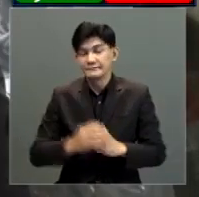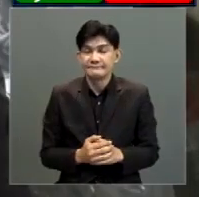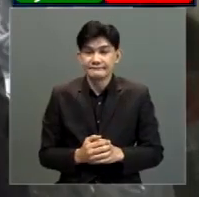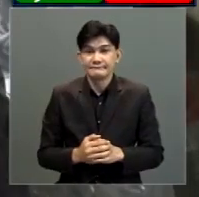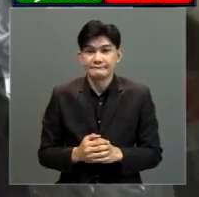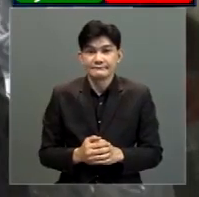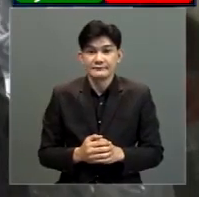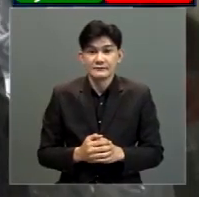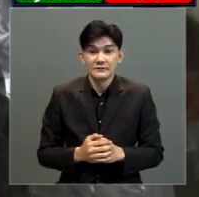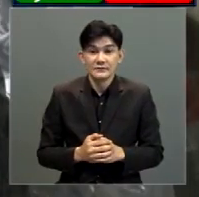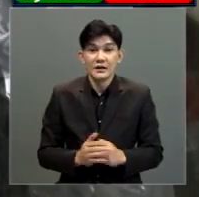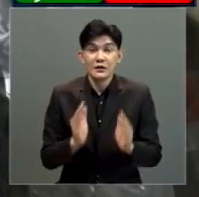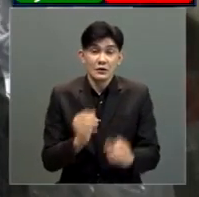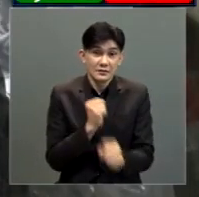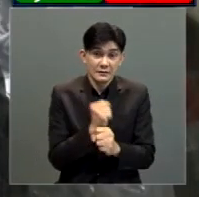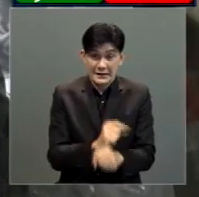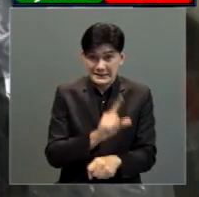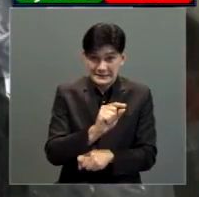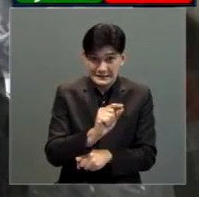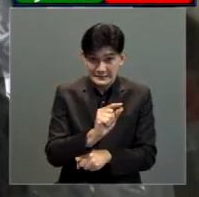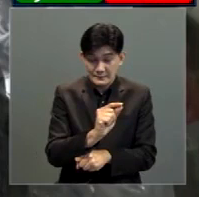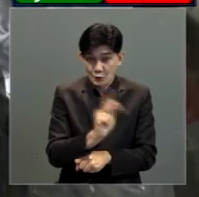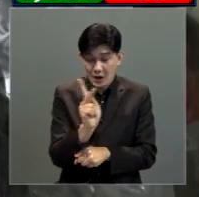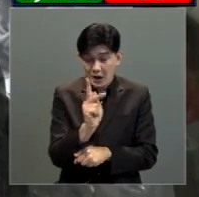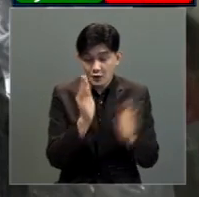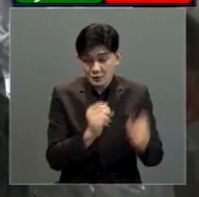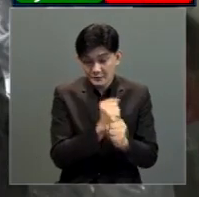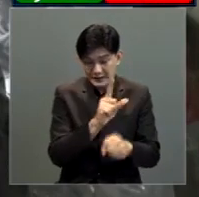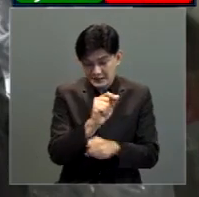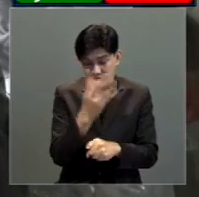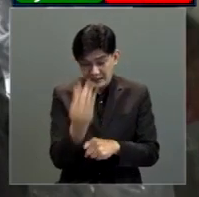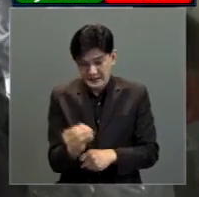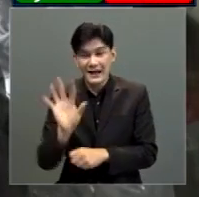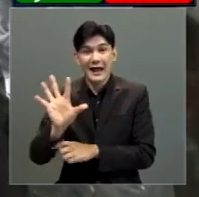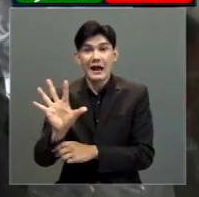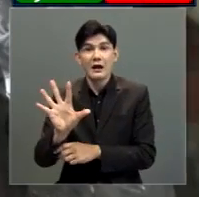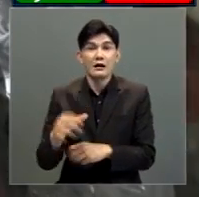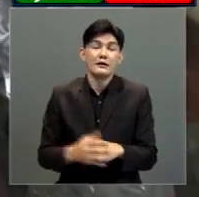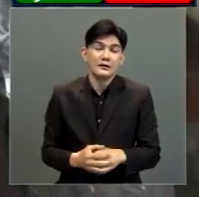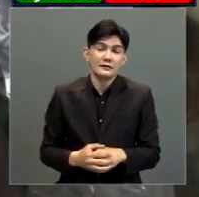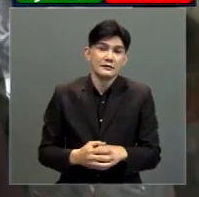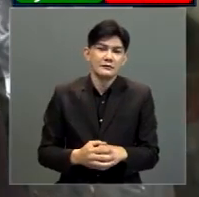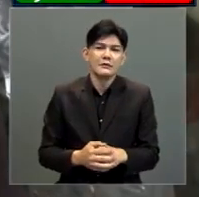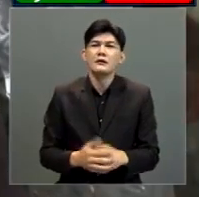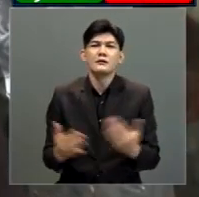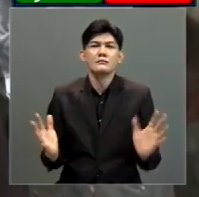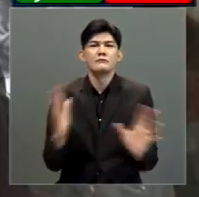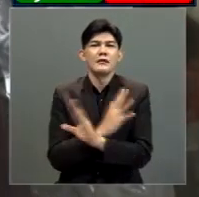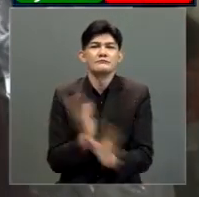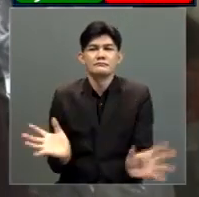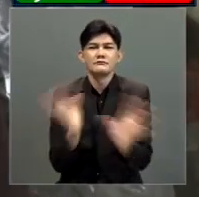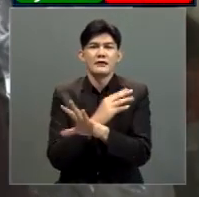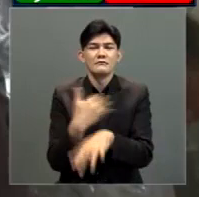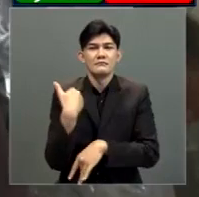องจากพนักงาน20กว่าคนเหลือพนักงาน5คนเปลี่ยนกันทำอ่ะ5คนเนี่ยเปลี่